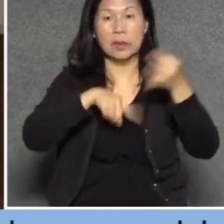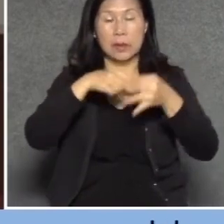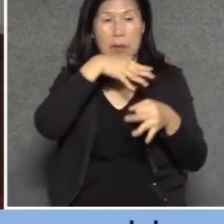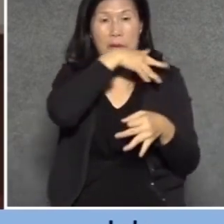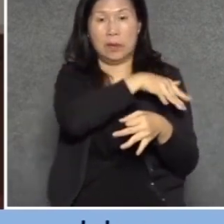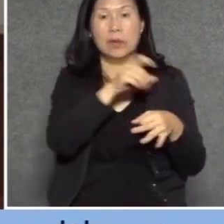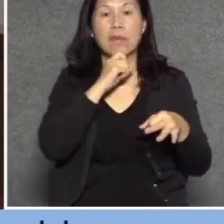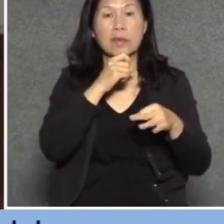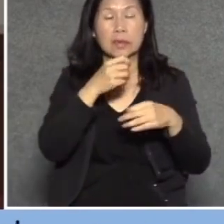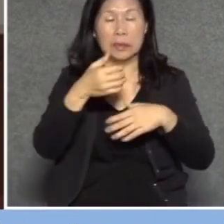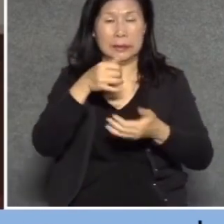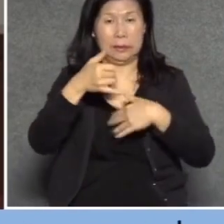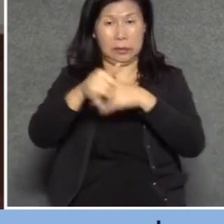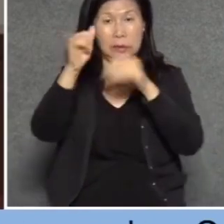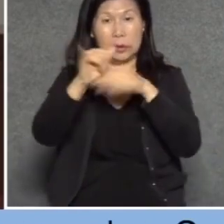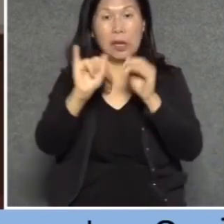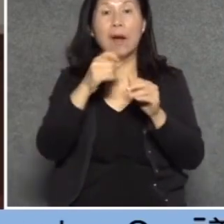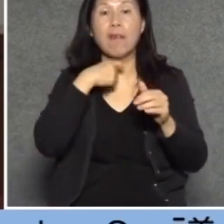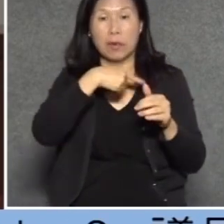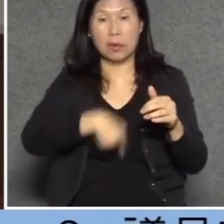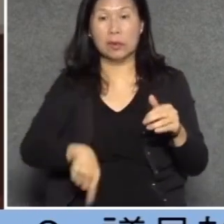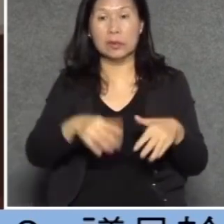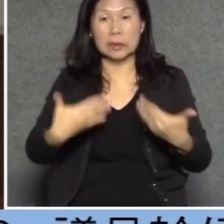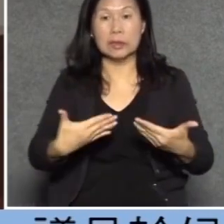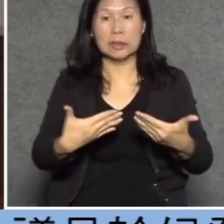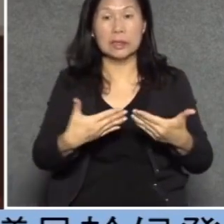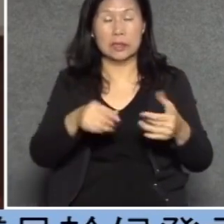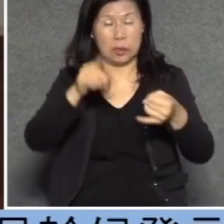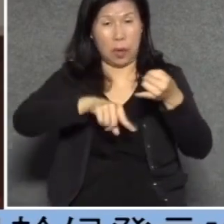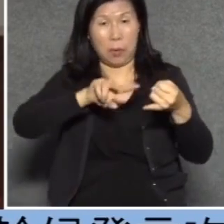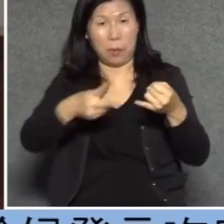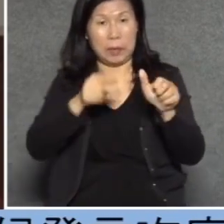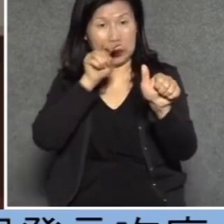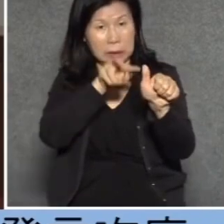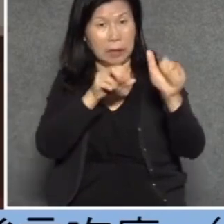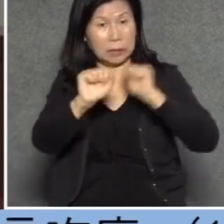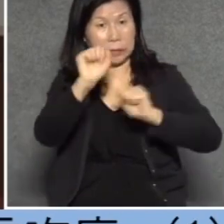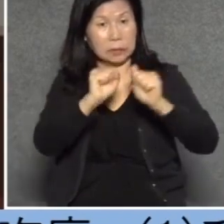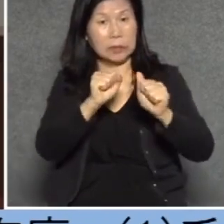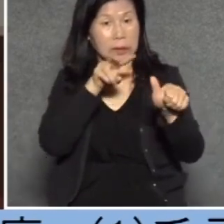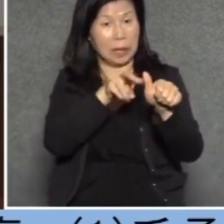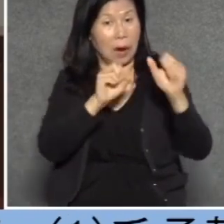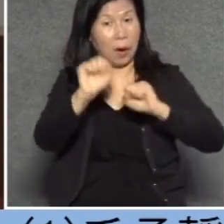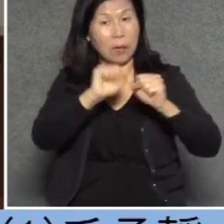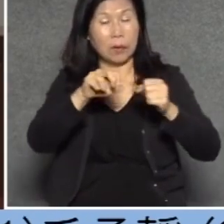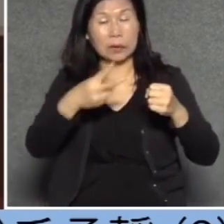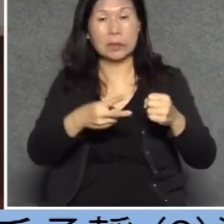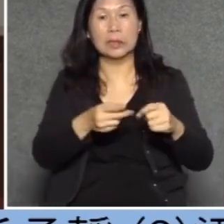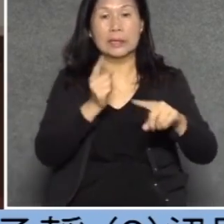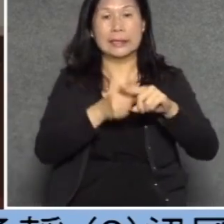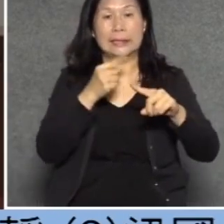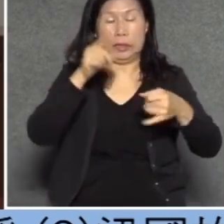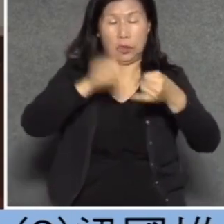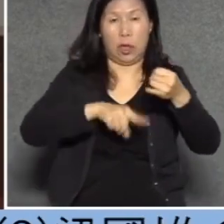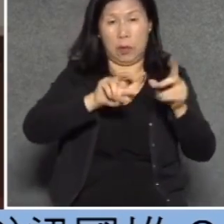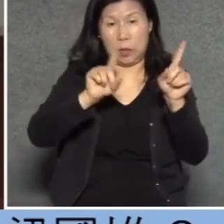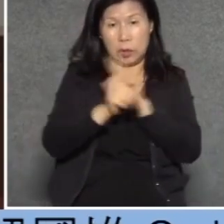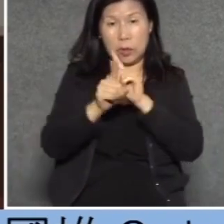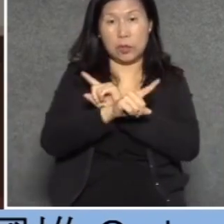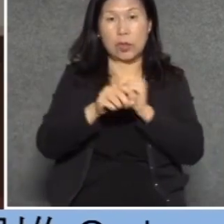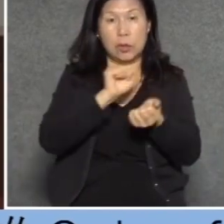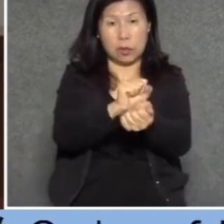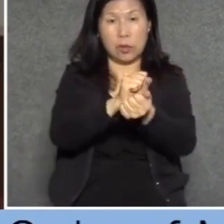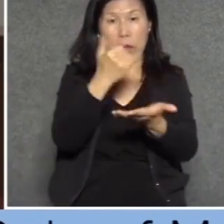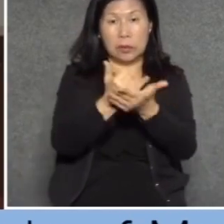動罷免我嘅程序，係咪？嗰、那個係緩刑添，咁我就呢啲緩刑同正式要坐監，喂判